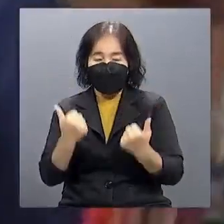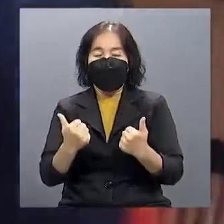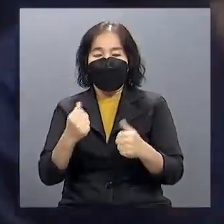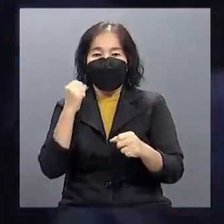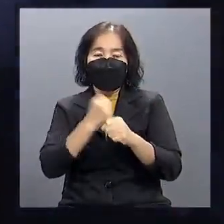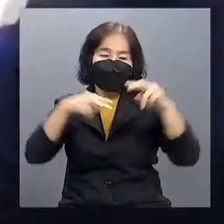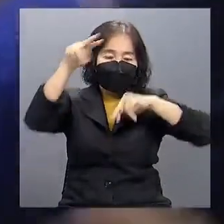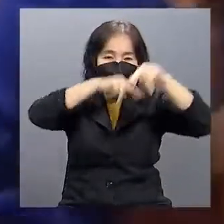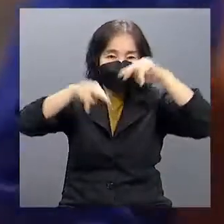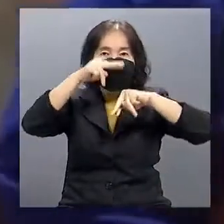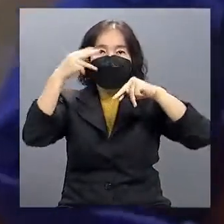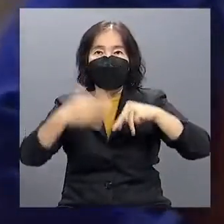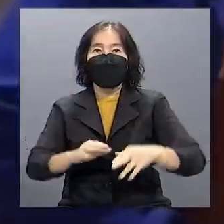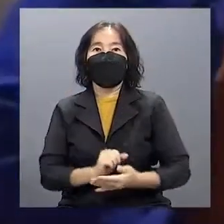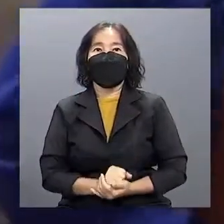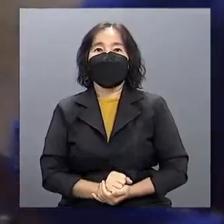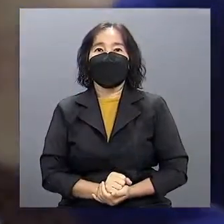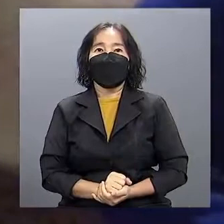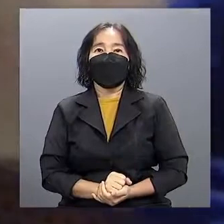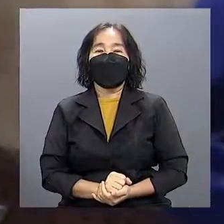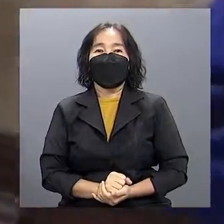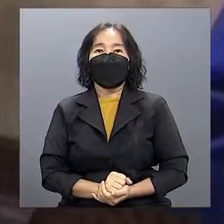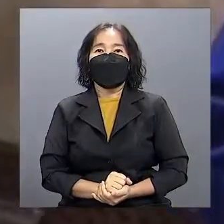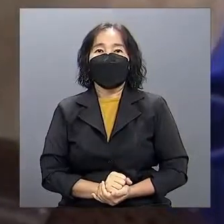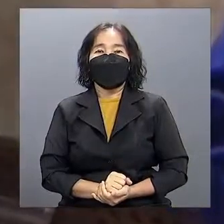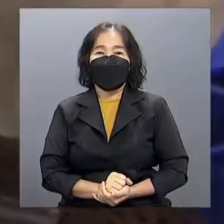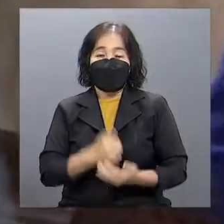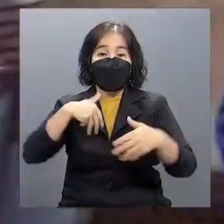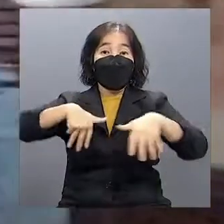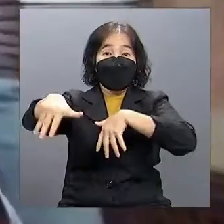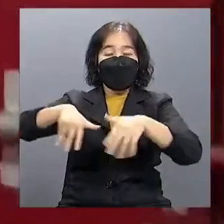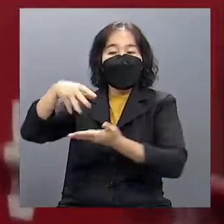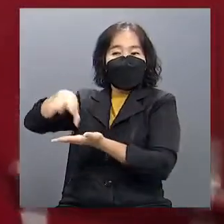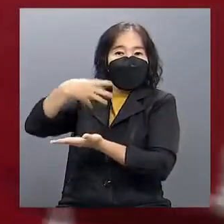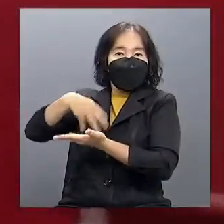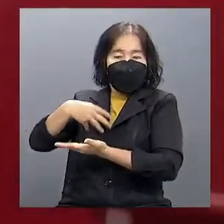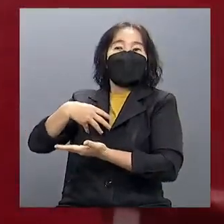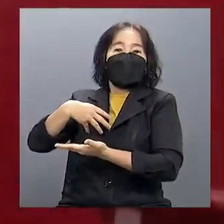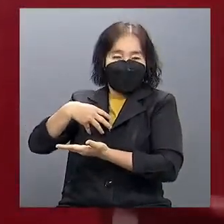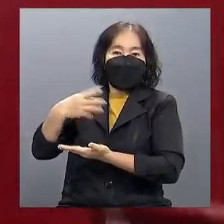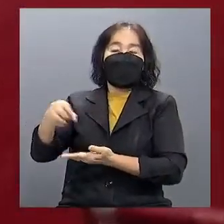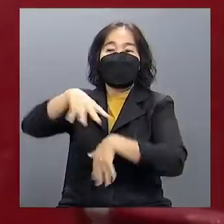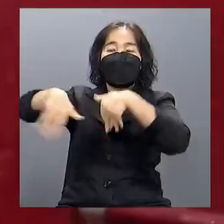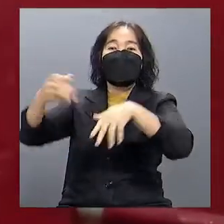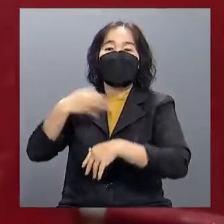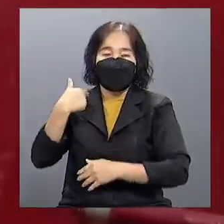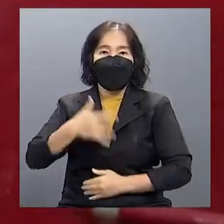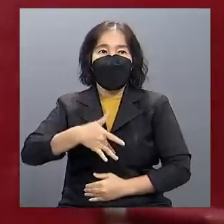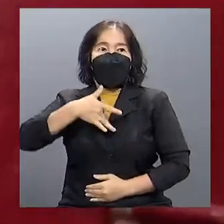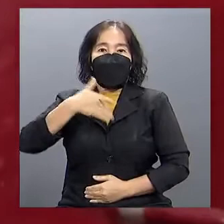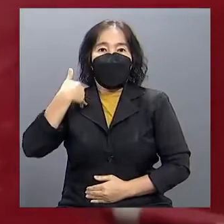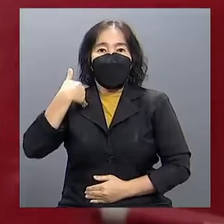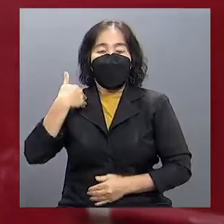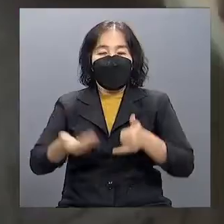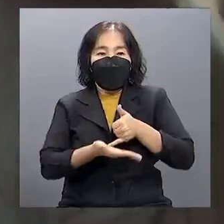ครับ นี้ถ้าไปฟังจากที่ชาวบ้านเล่าให้ฟังนะคะหลายคนก็บอกว่ารับรู้ถึงแรงสั่นสะเทือนได้แล้วก็รู้สึ